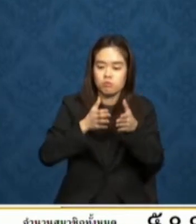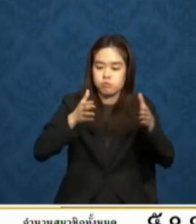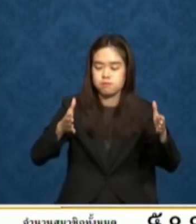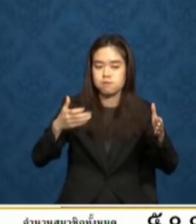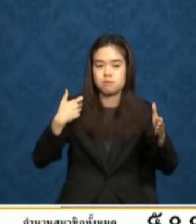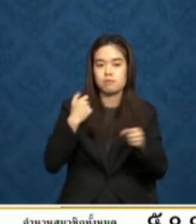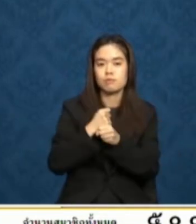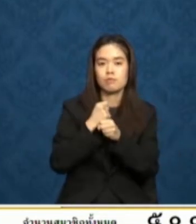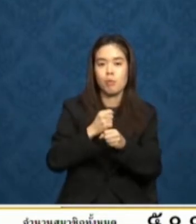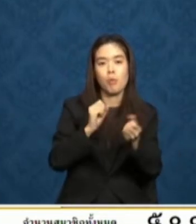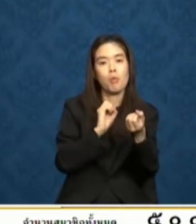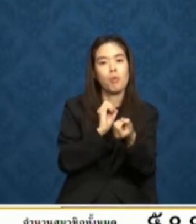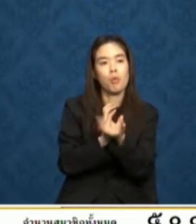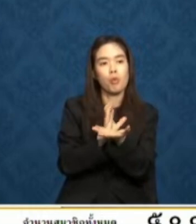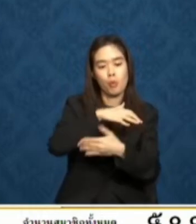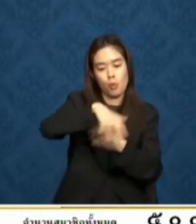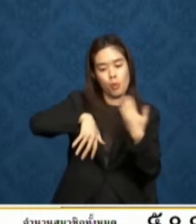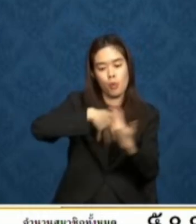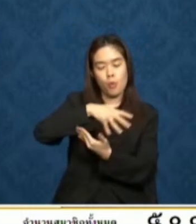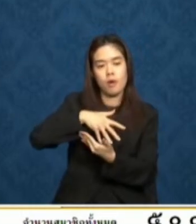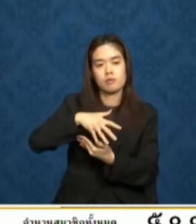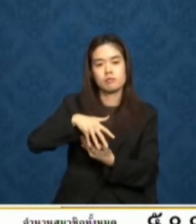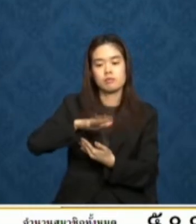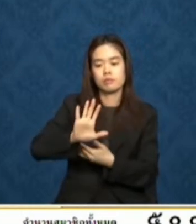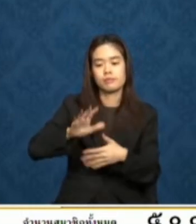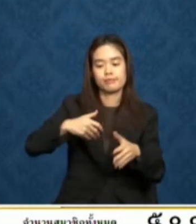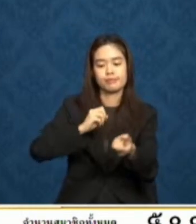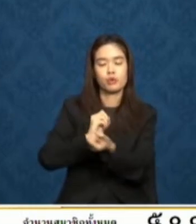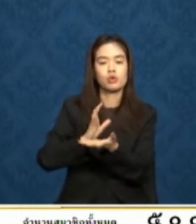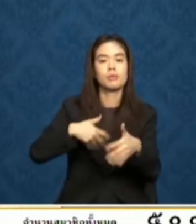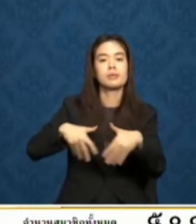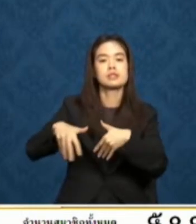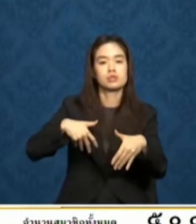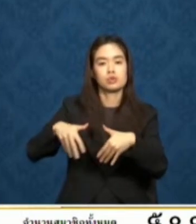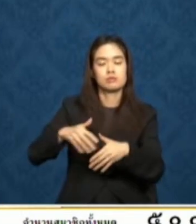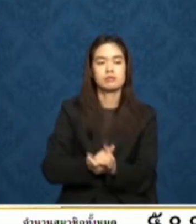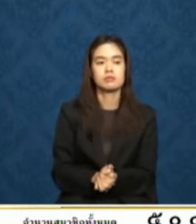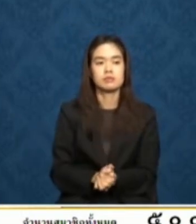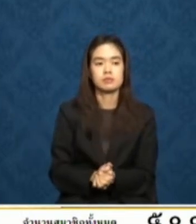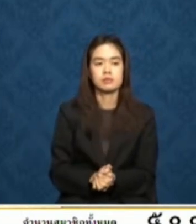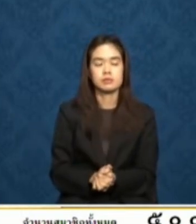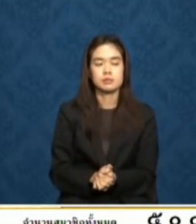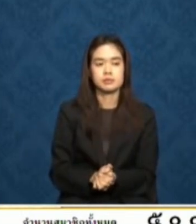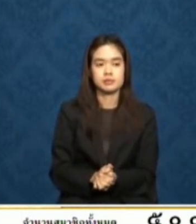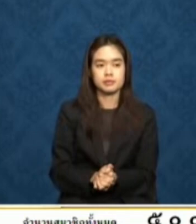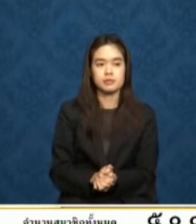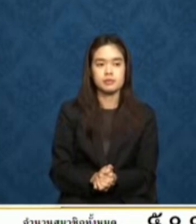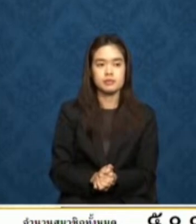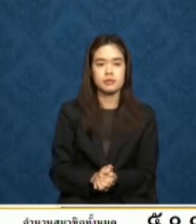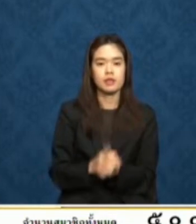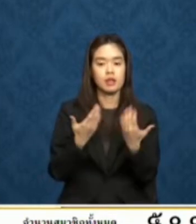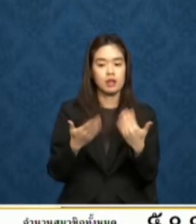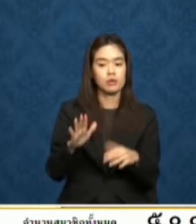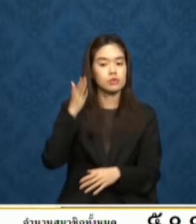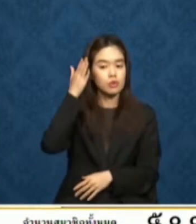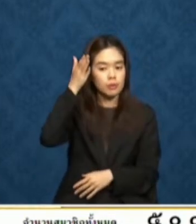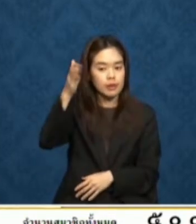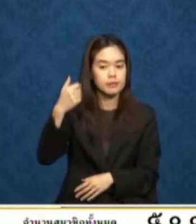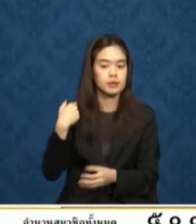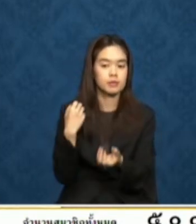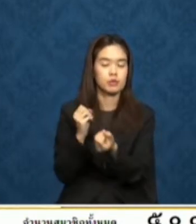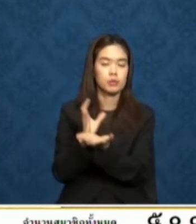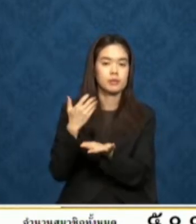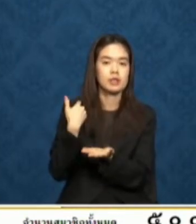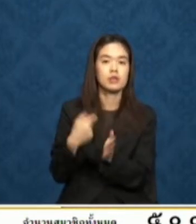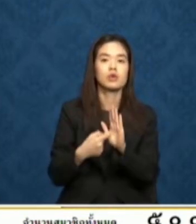่ที่ทำลายระบบนิเวท และวีธีชีวิตของพน้ประชาชนที่เกิดขึมาแล้ว และกำลงเกิดขึ้นมากมายทั้งบน